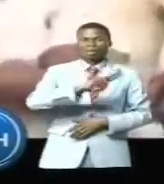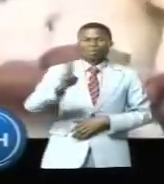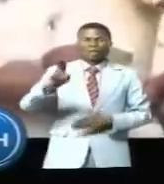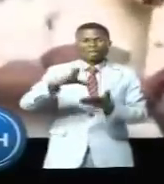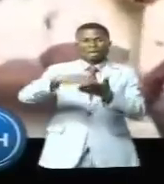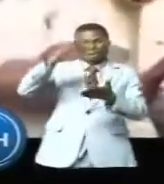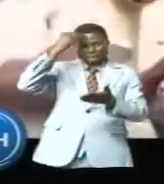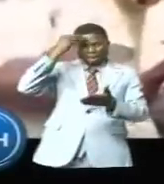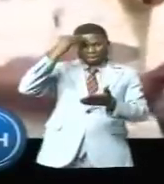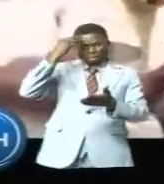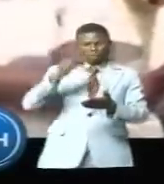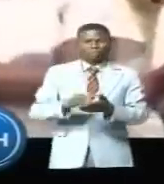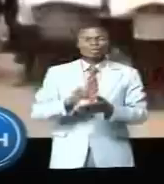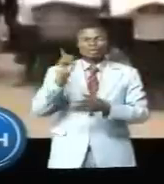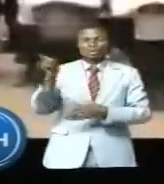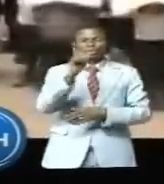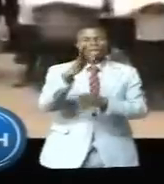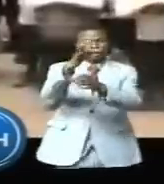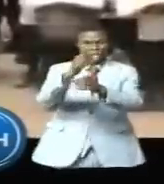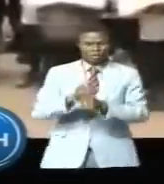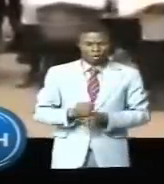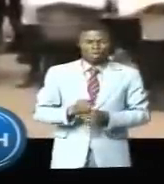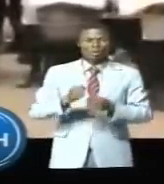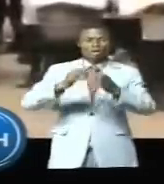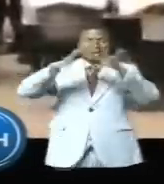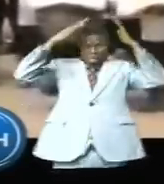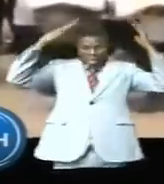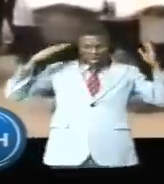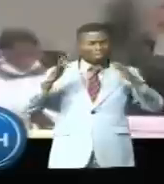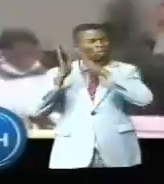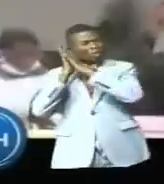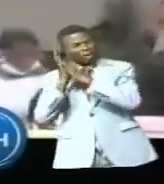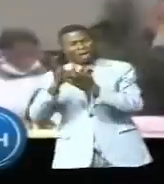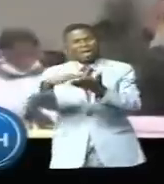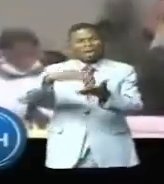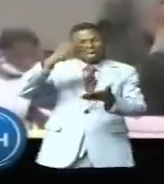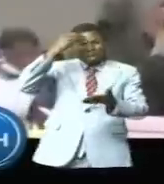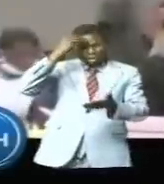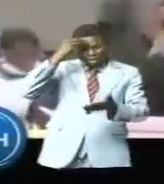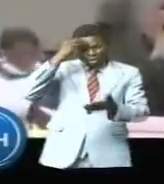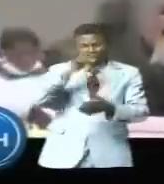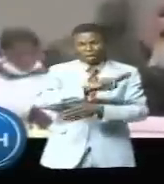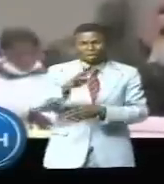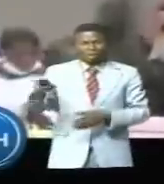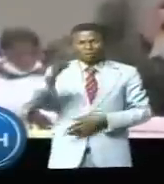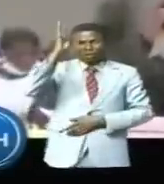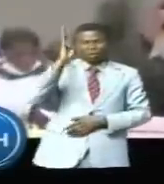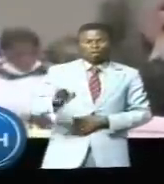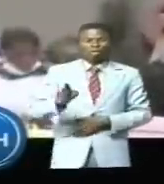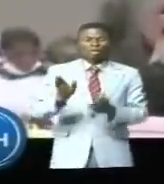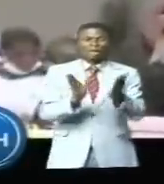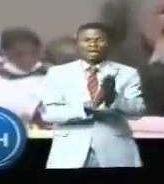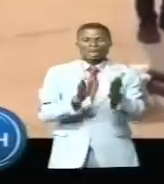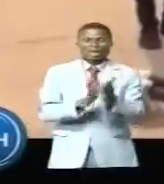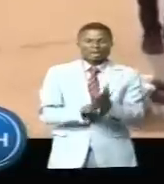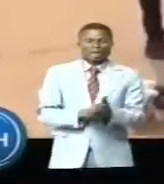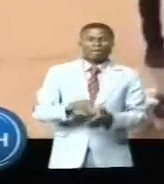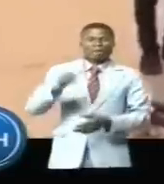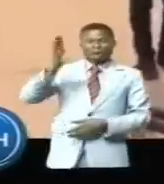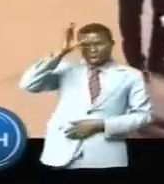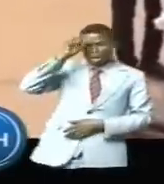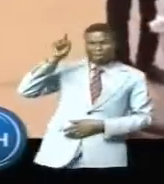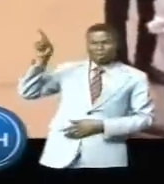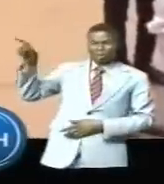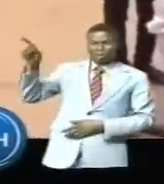au total vont chacun recevoir sa moustiquaire. Ces élèves se trouvent dans 2310 écoles de Maïndombé.